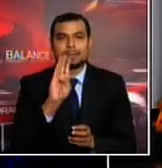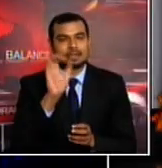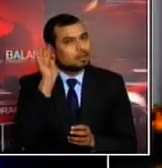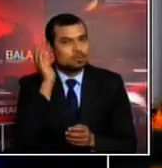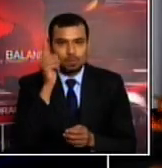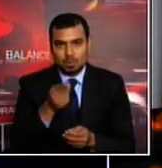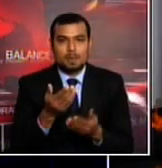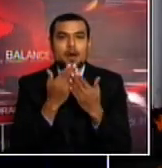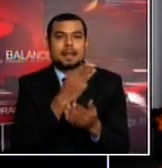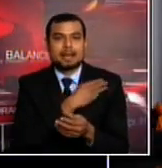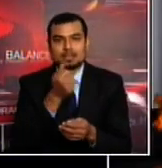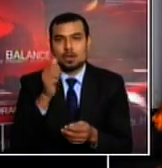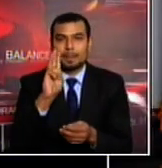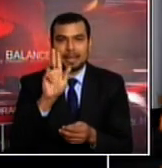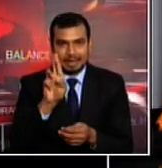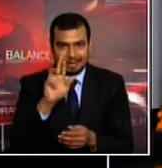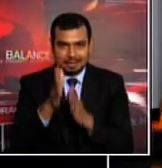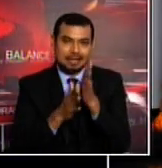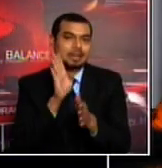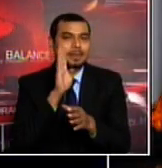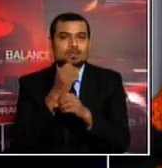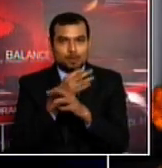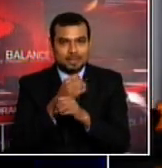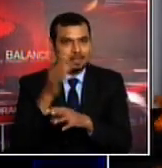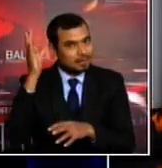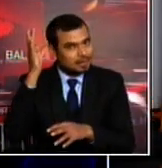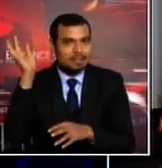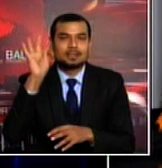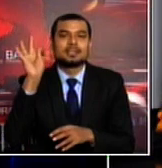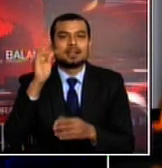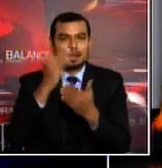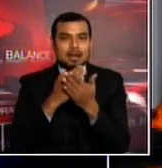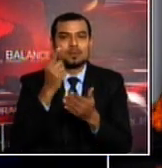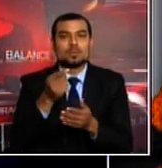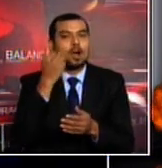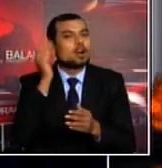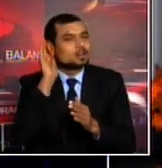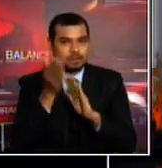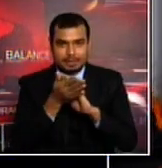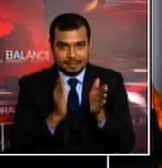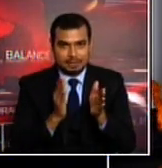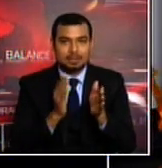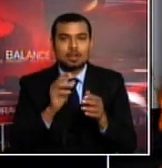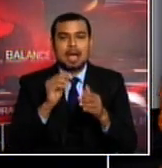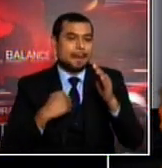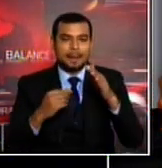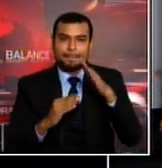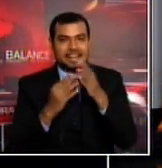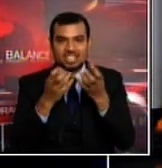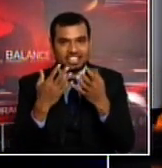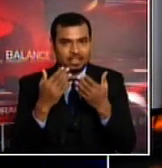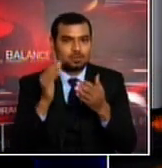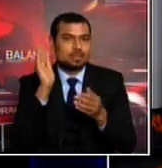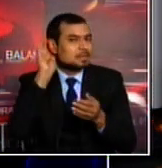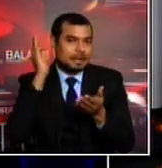यो हो एबिसी न्युज, म अमीर र साङ्गीतिक समाचारमा हुनुहुन्छ निकेतन श्रेष्ठ। कार्यक्रम हो हट न्युज एक्सप्रेस, नो ब्रेक नो एड। हामी